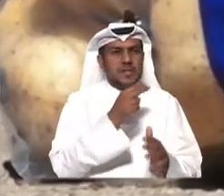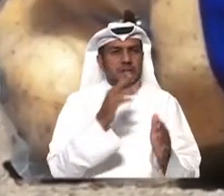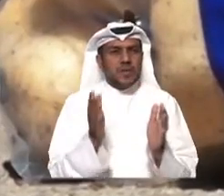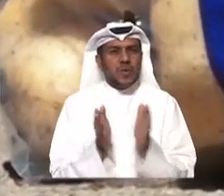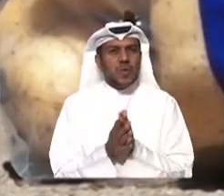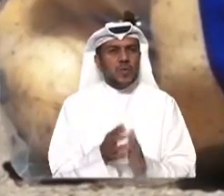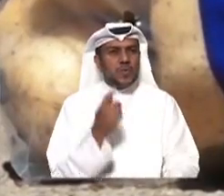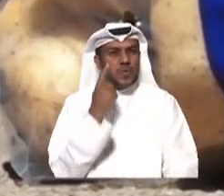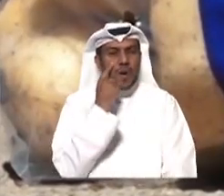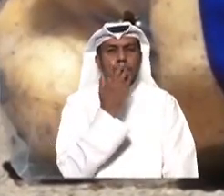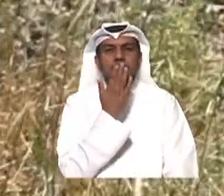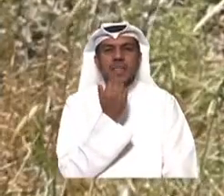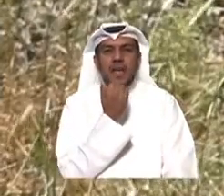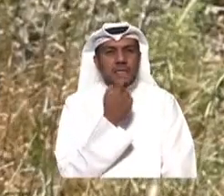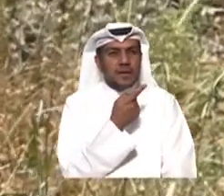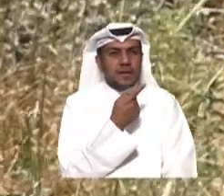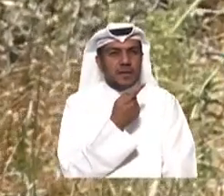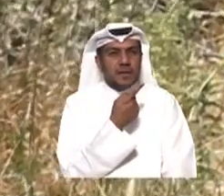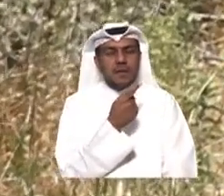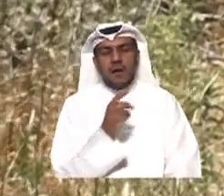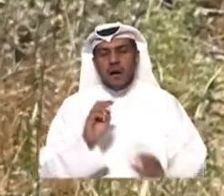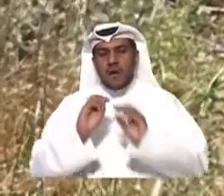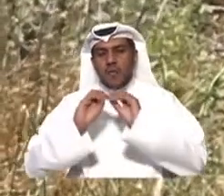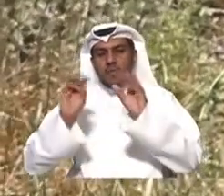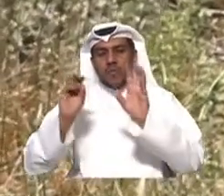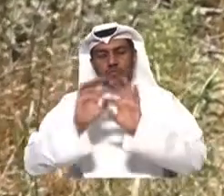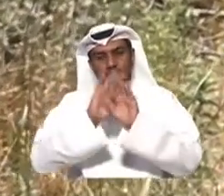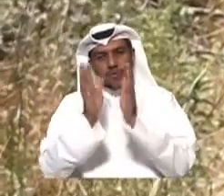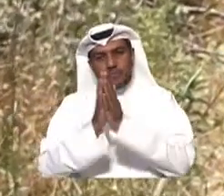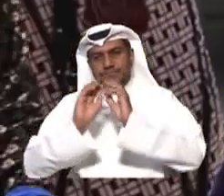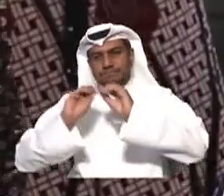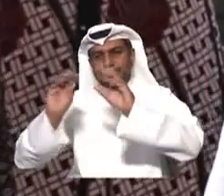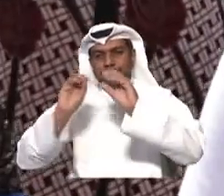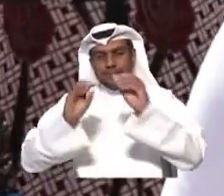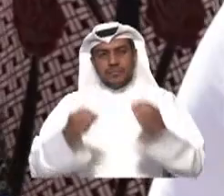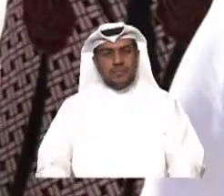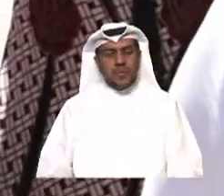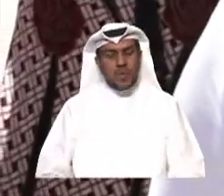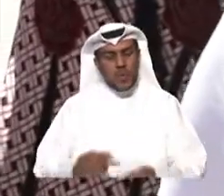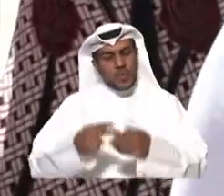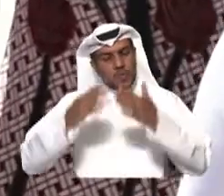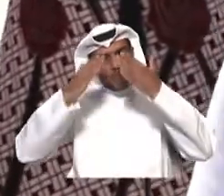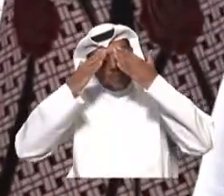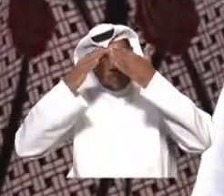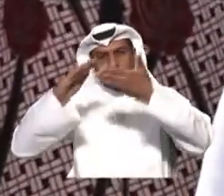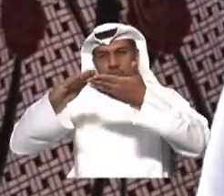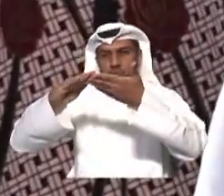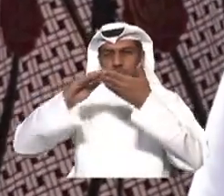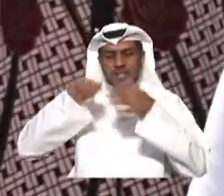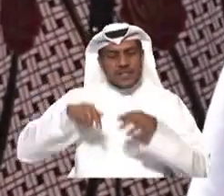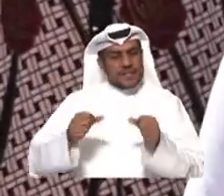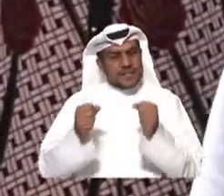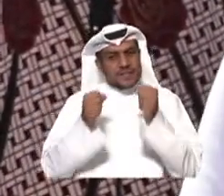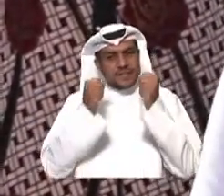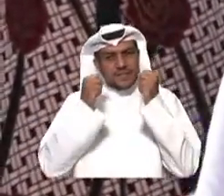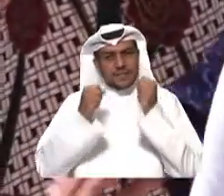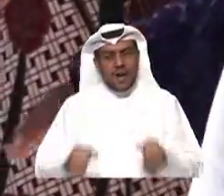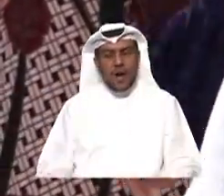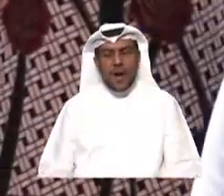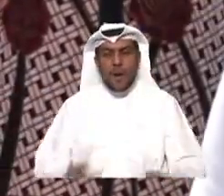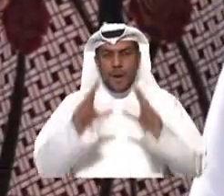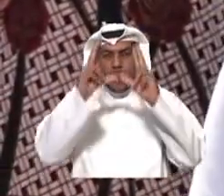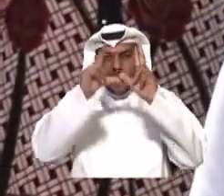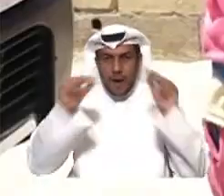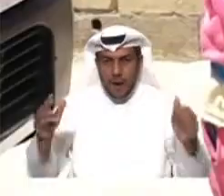الحصص للمواطنين اللبنانيين. نحن بنتشكر الشعب الكويتي على المساعدة هاي بالظروف الصعبة، هي كانت معينة